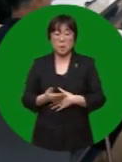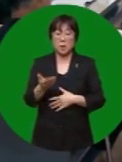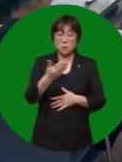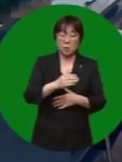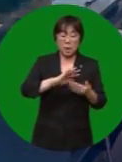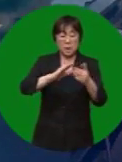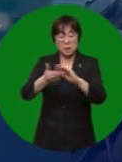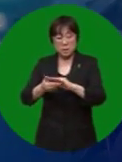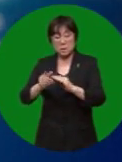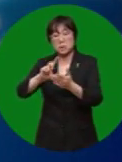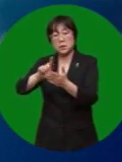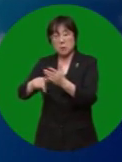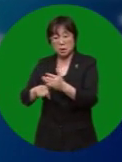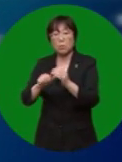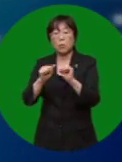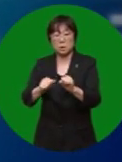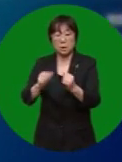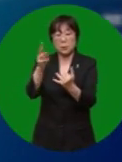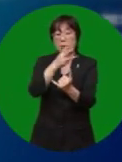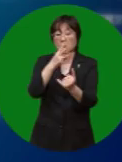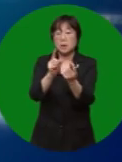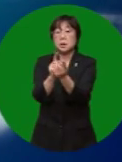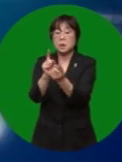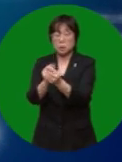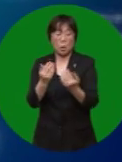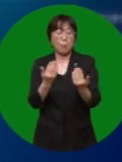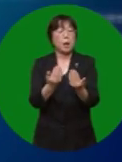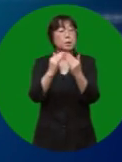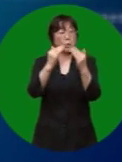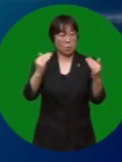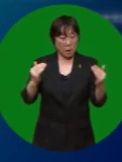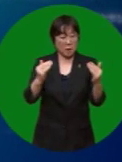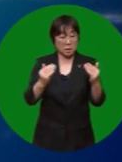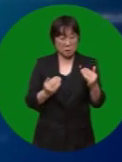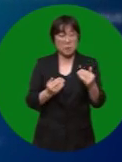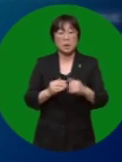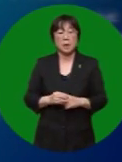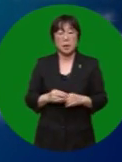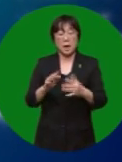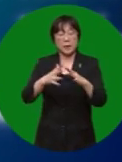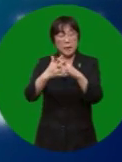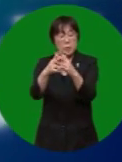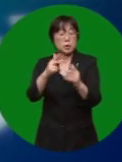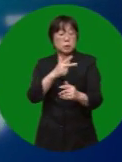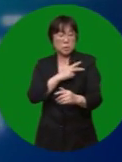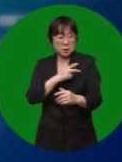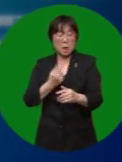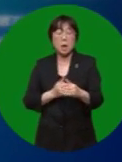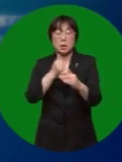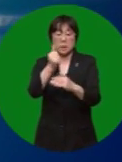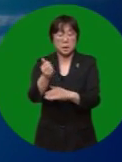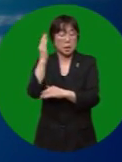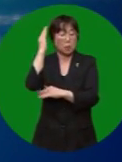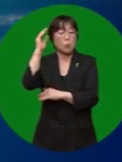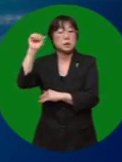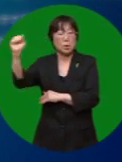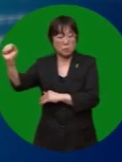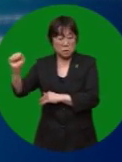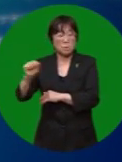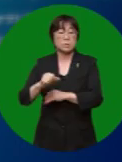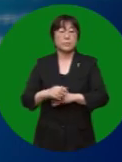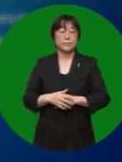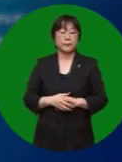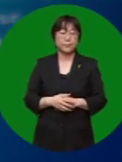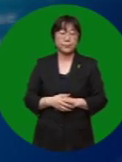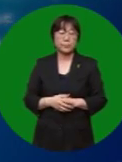からまあ地域で行われるそういう災害に対しての勉強会のところに建築士が出前講座をそういうところでさせ